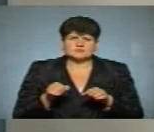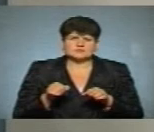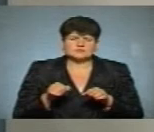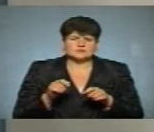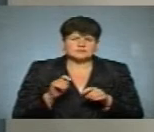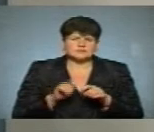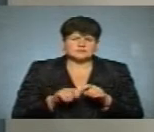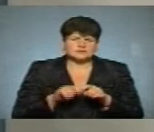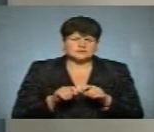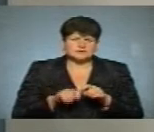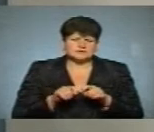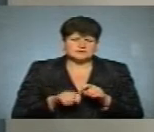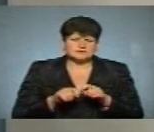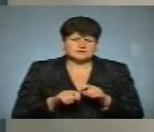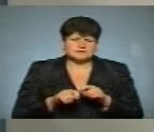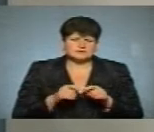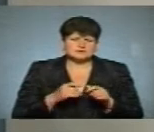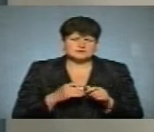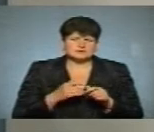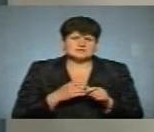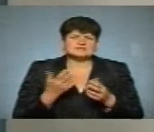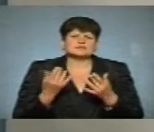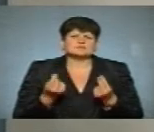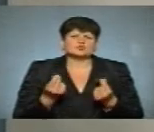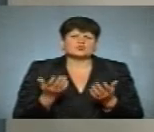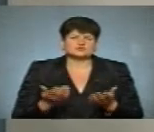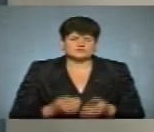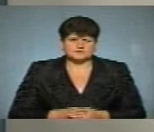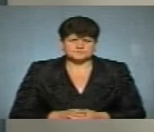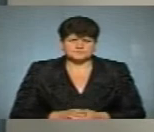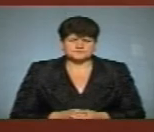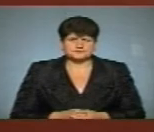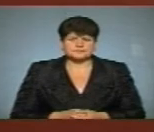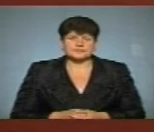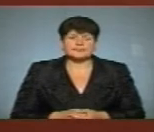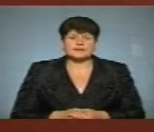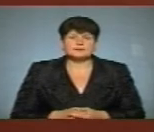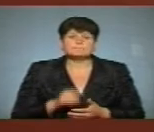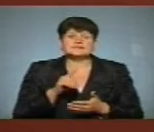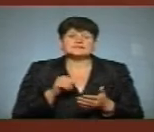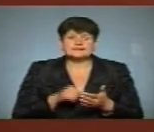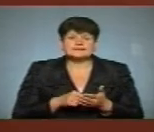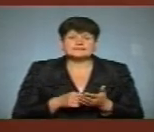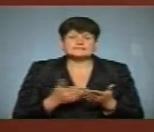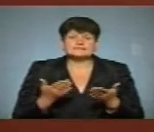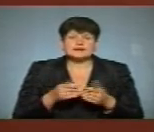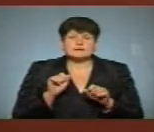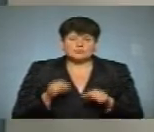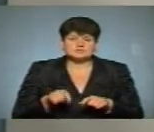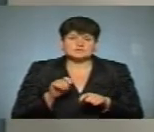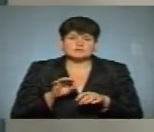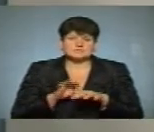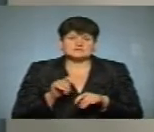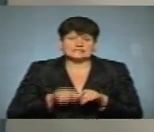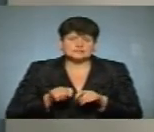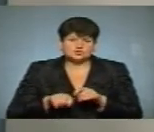і скільки там може коштувати в даний момент. Дякуємо вам за ваше запитання. Отже, де я зрозумів, що про тестування, так?